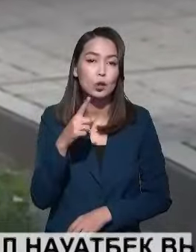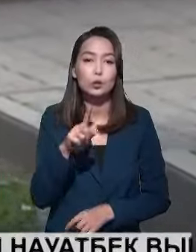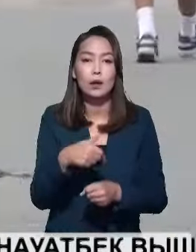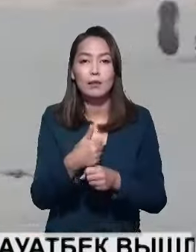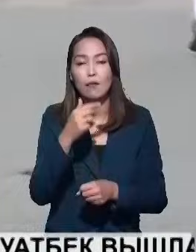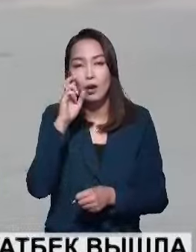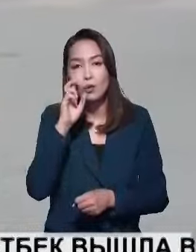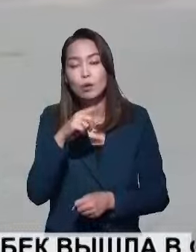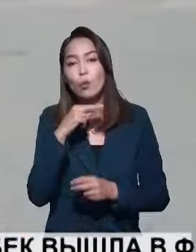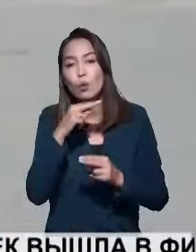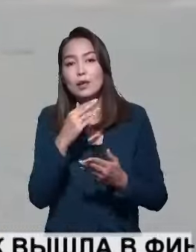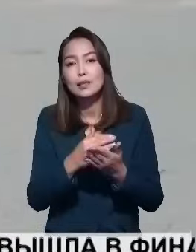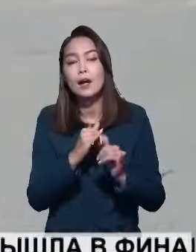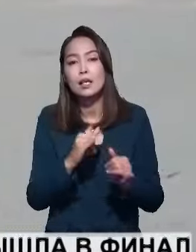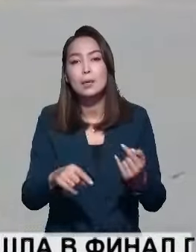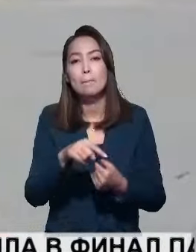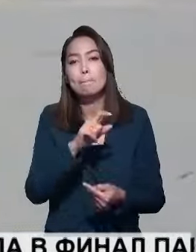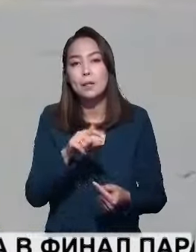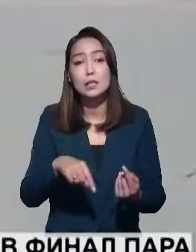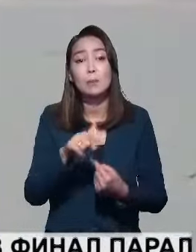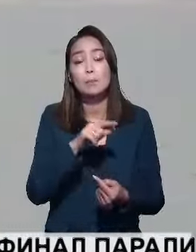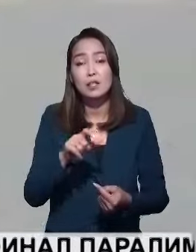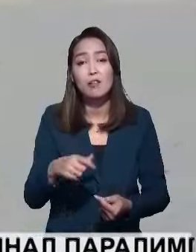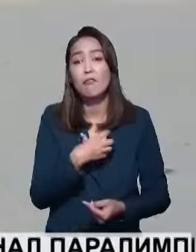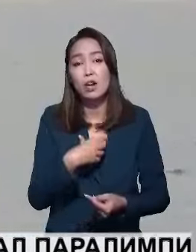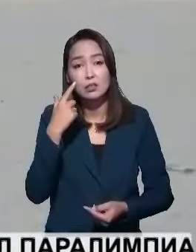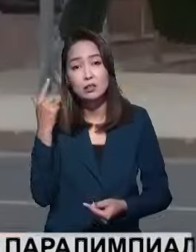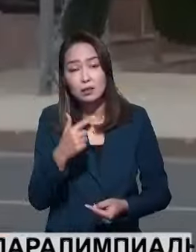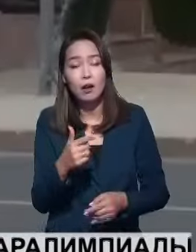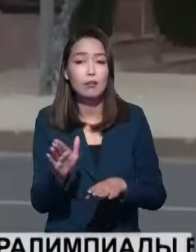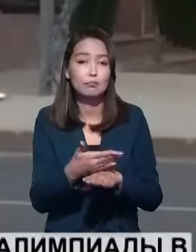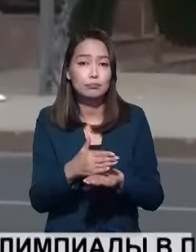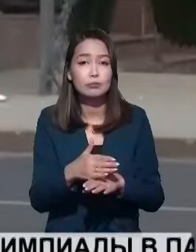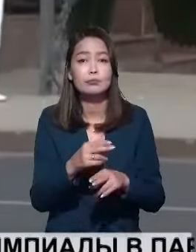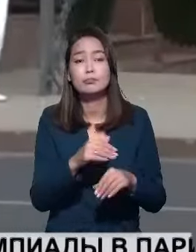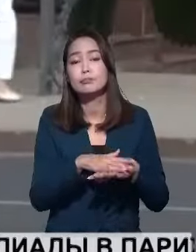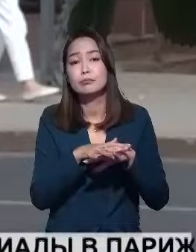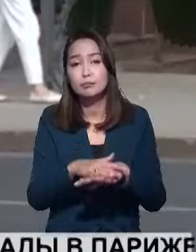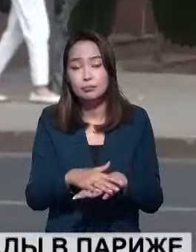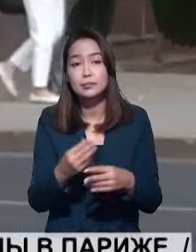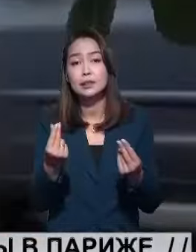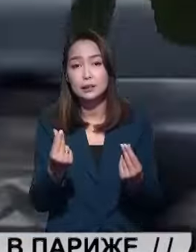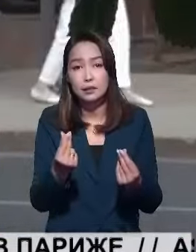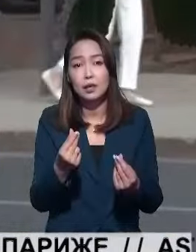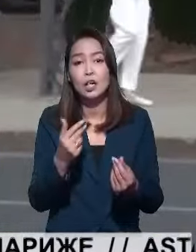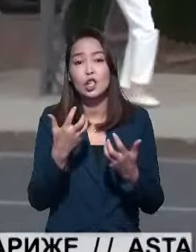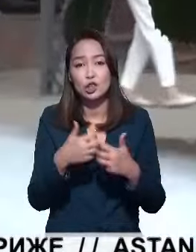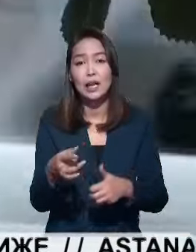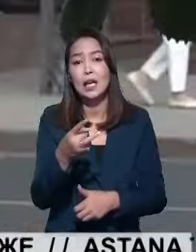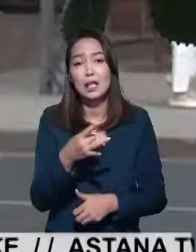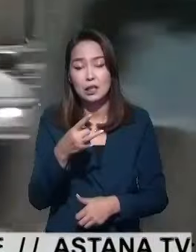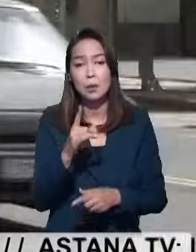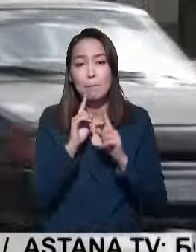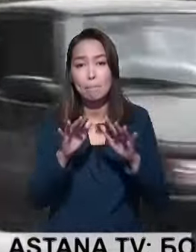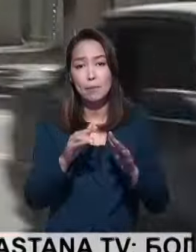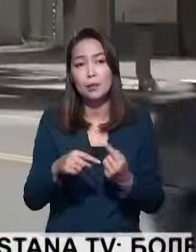глава государства уделил внимание развитию бизнеса. Предпринимателям важно грамотно распоряжаться выделяемыми средствами, считают в региональной